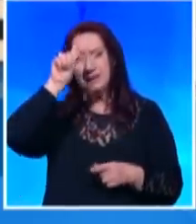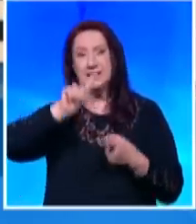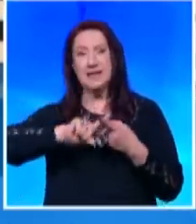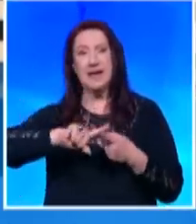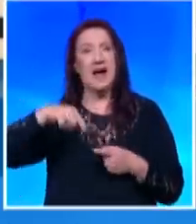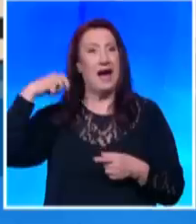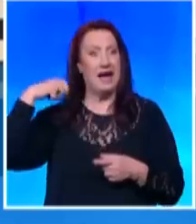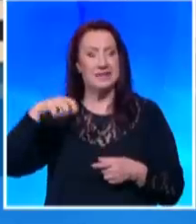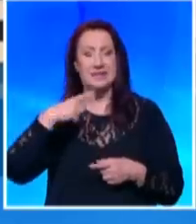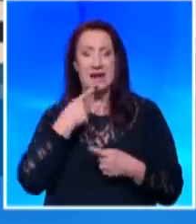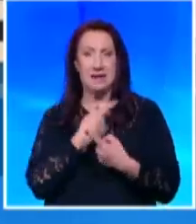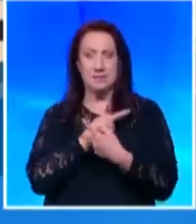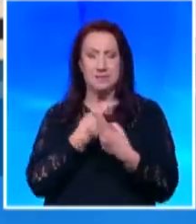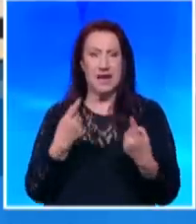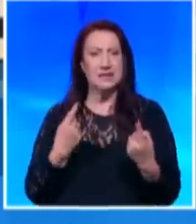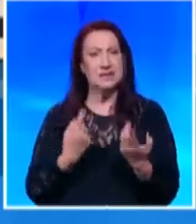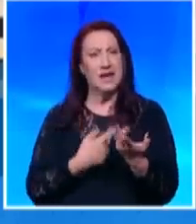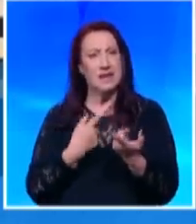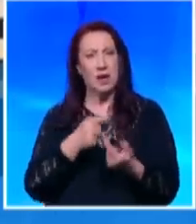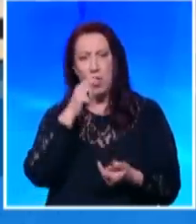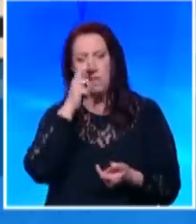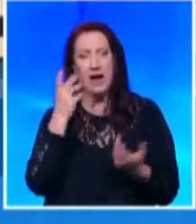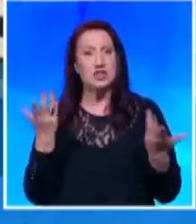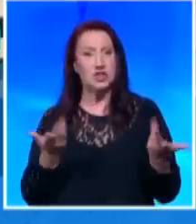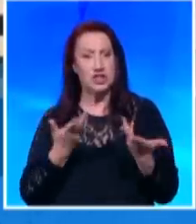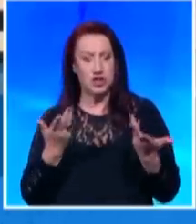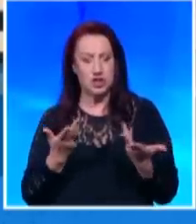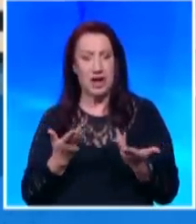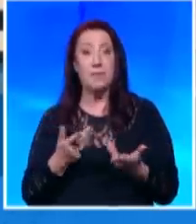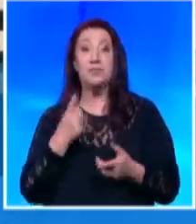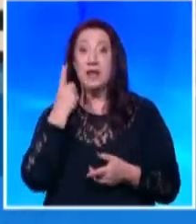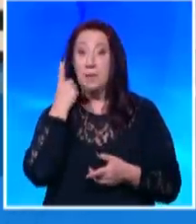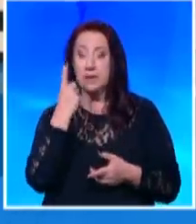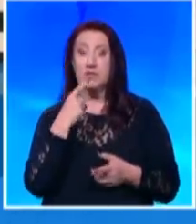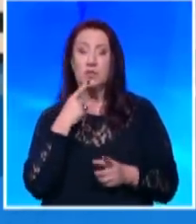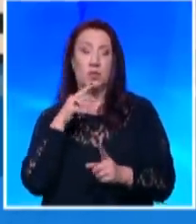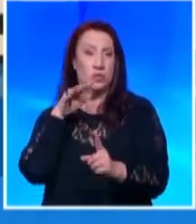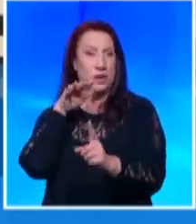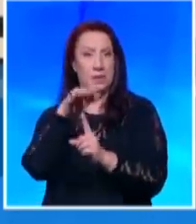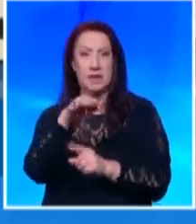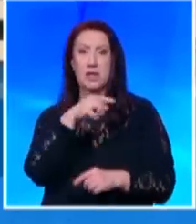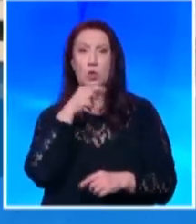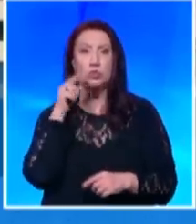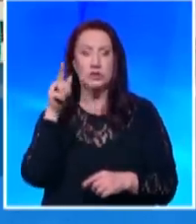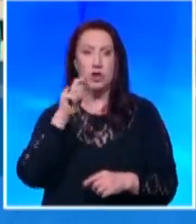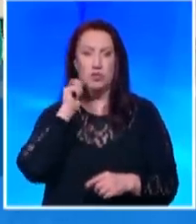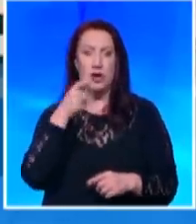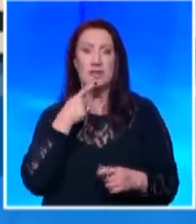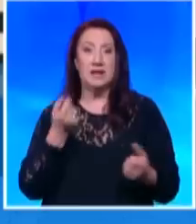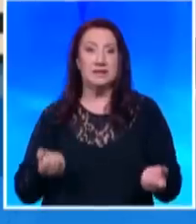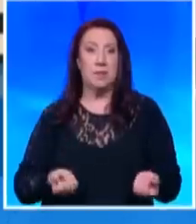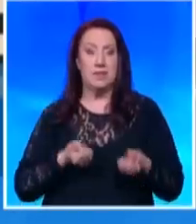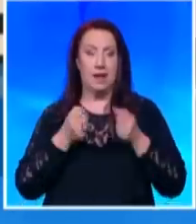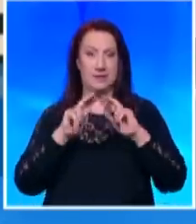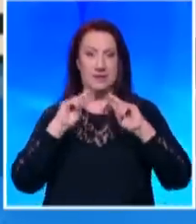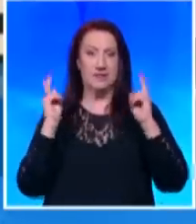няколко ключови реплики пред европейските депутати. Първо, цитирам, нападението на Русия в Украйна заплаха за световния мир и